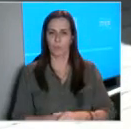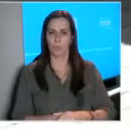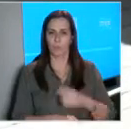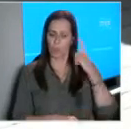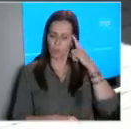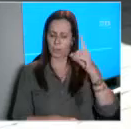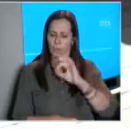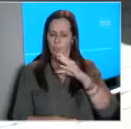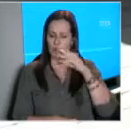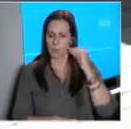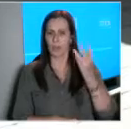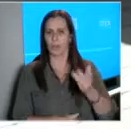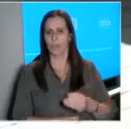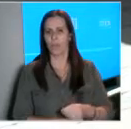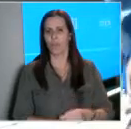של פרץ